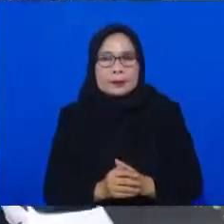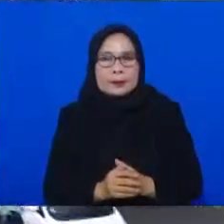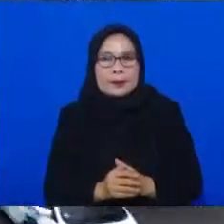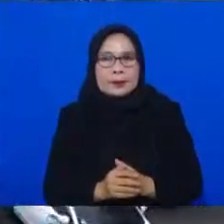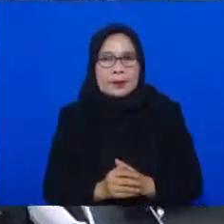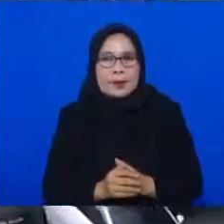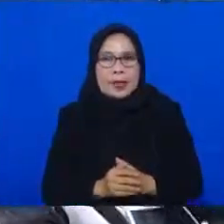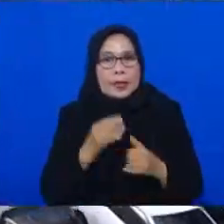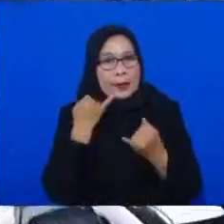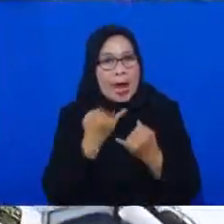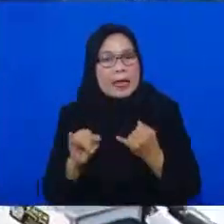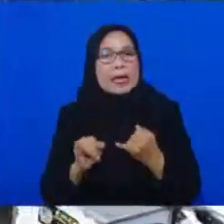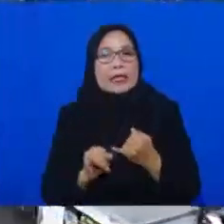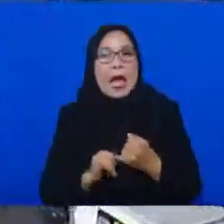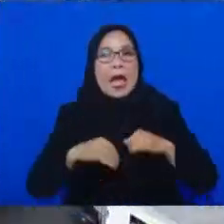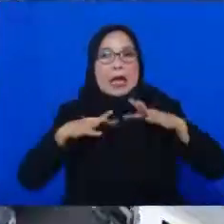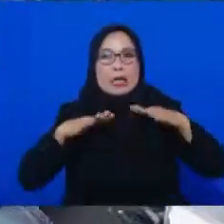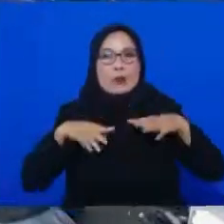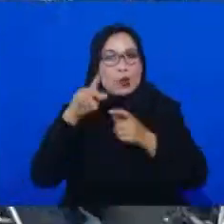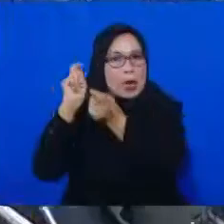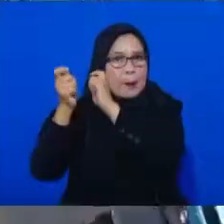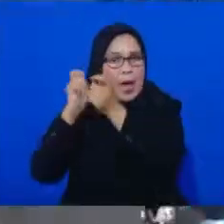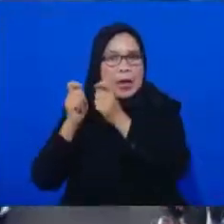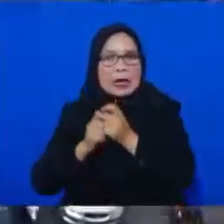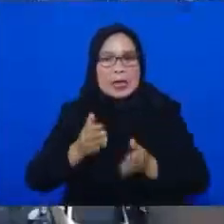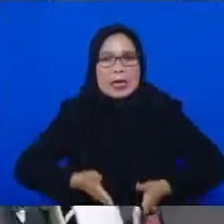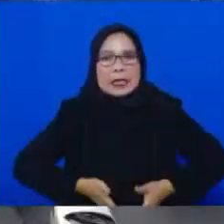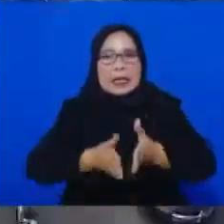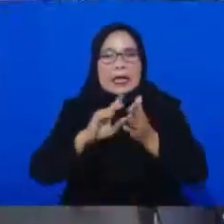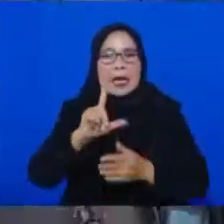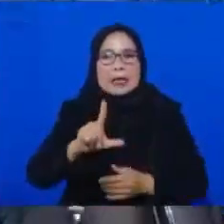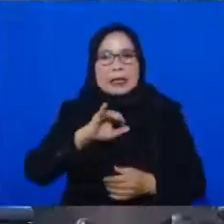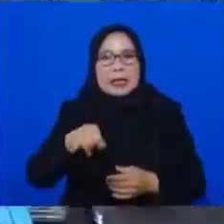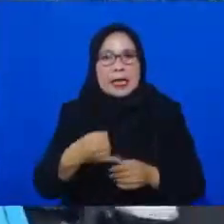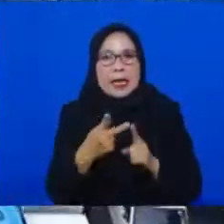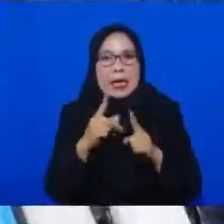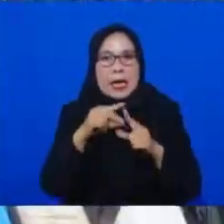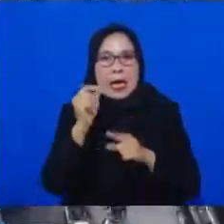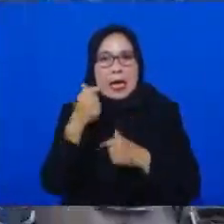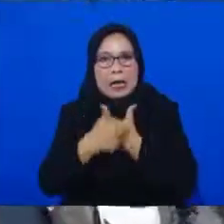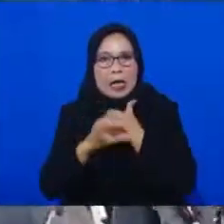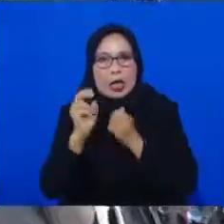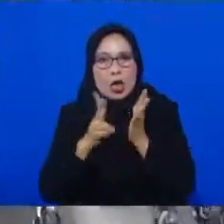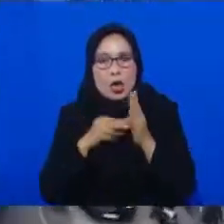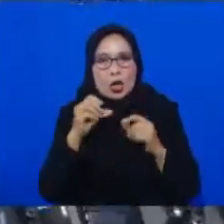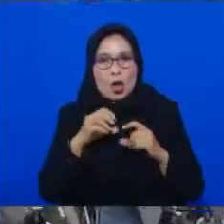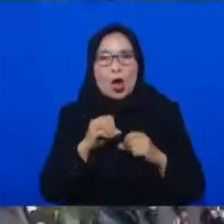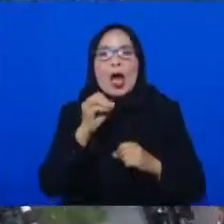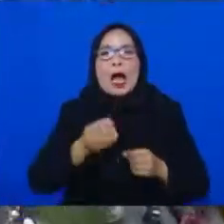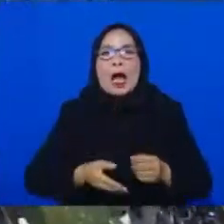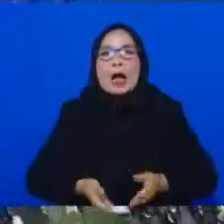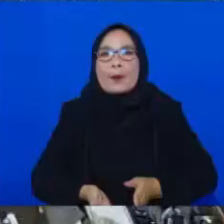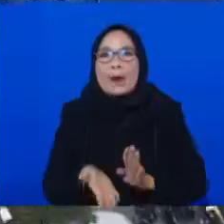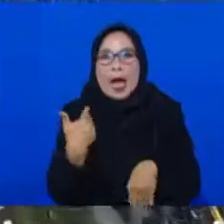Berakhirnya libur Lebaran, situasi lalu lintas Jakarta di Jalan Letjen MT Haryono dan Tol Dalam Kota pada Selasa pagi kembali padat.